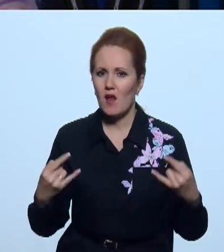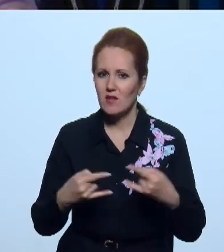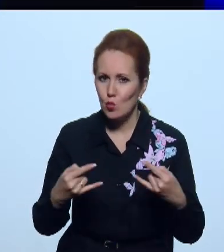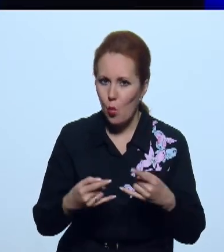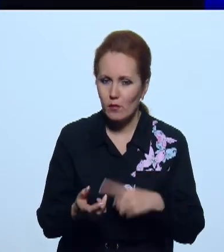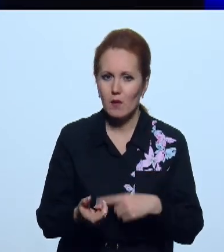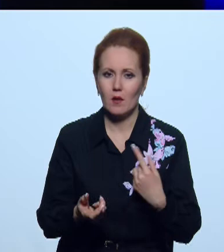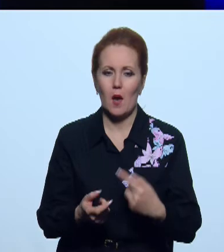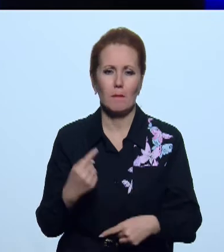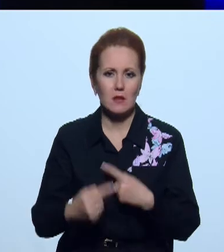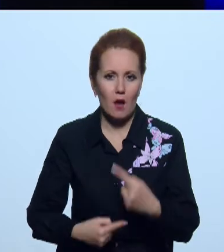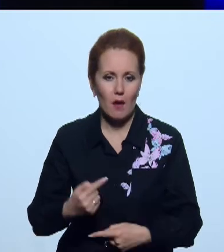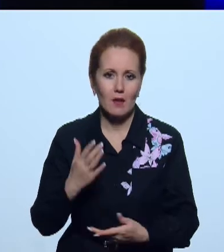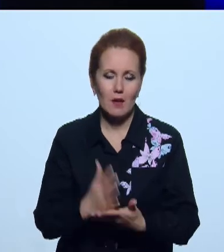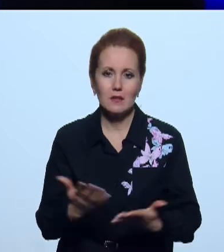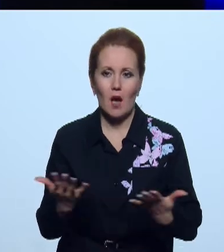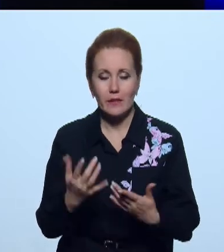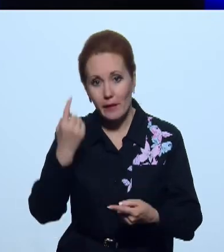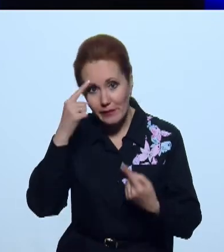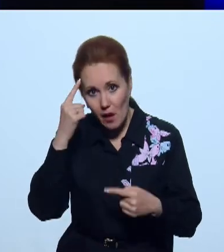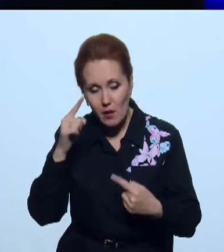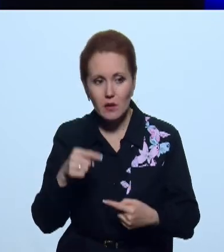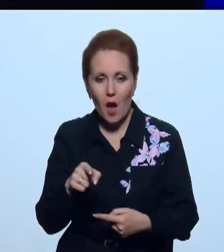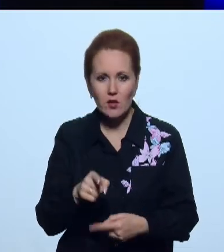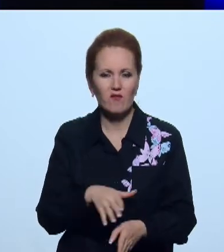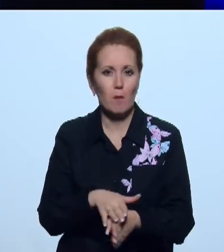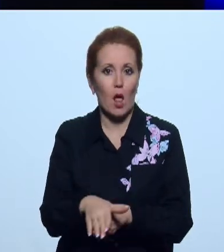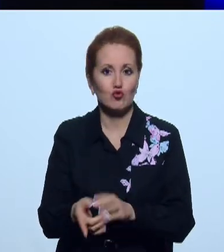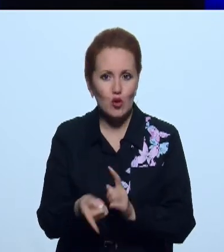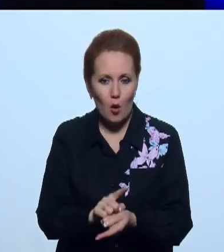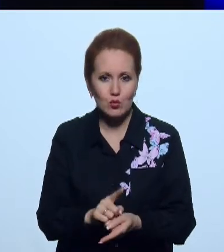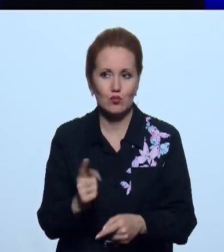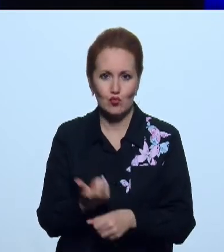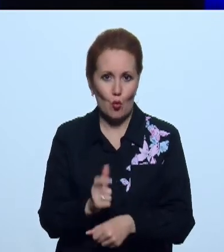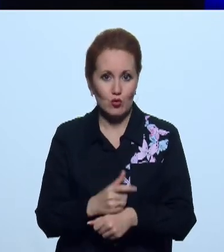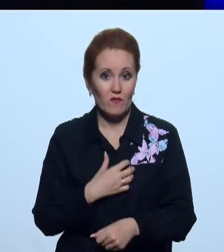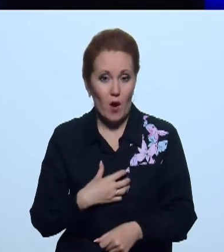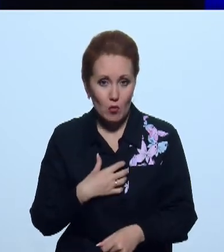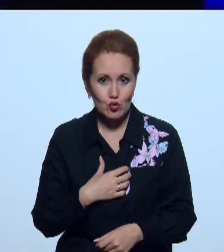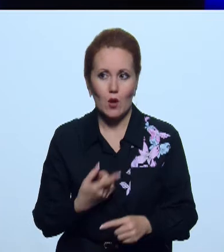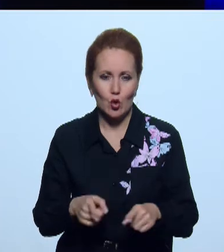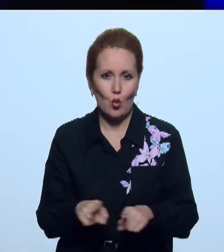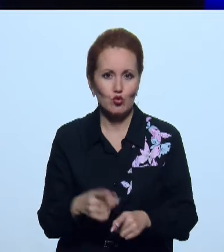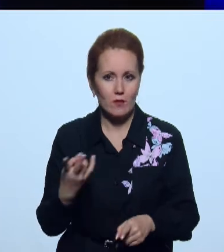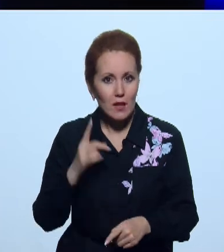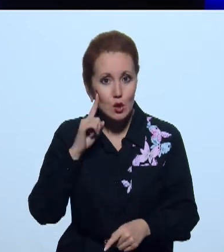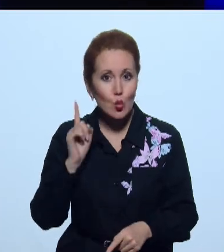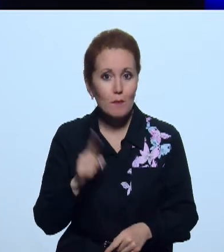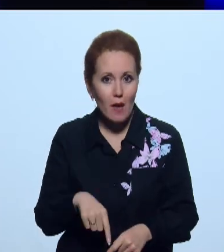да, постоянно есть вот какие-то идеи, и они воплощаются, что очень важно, это тоже надо